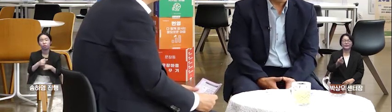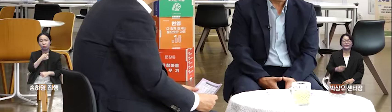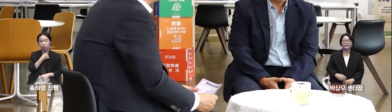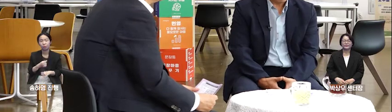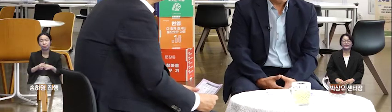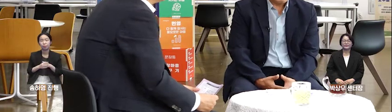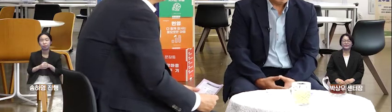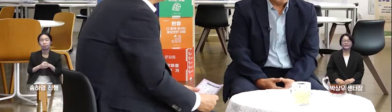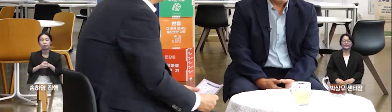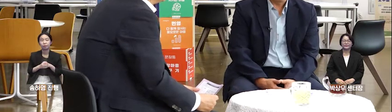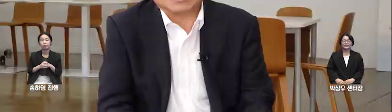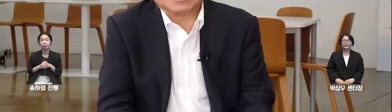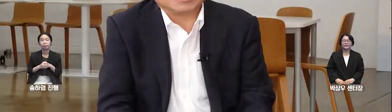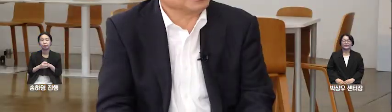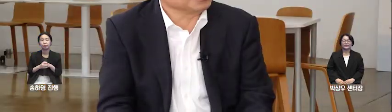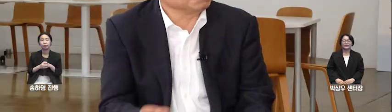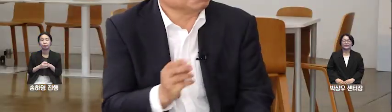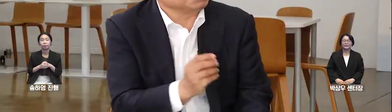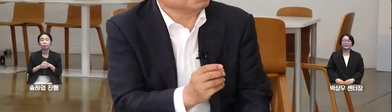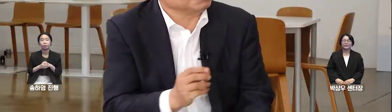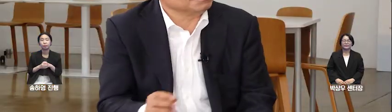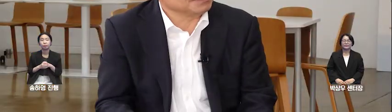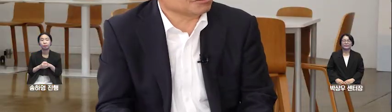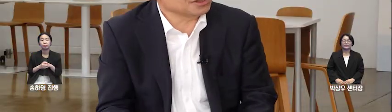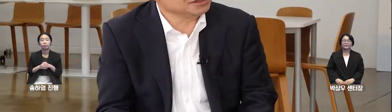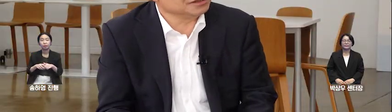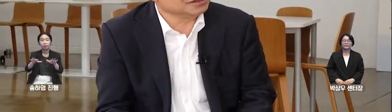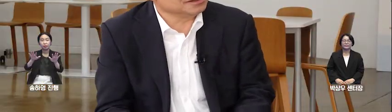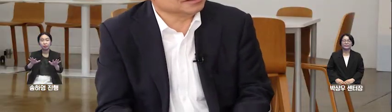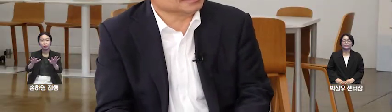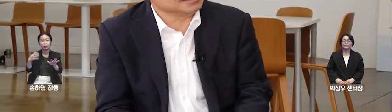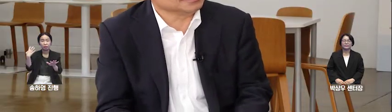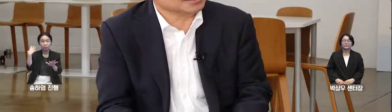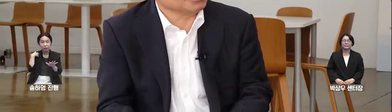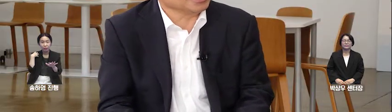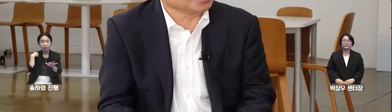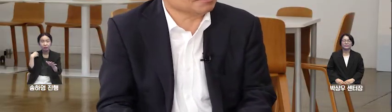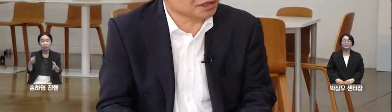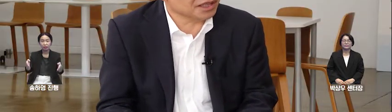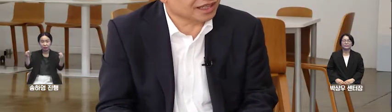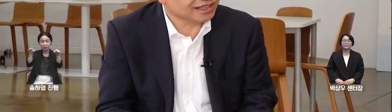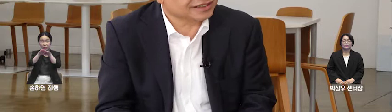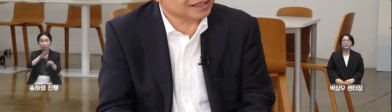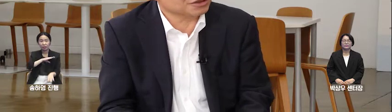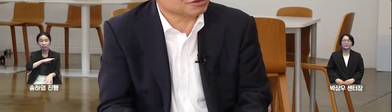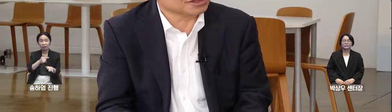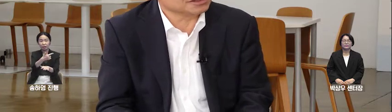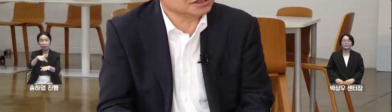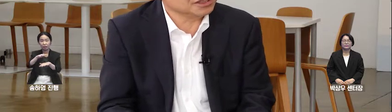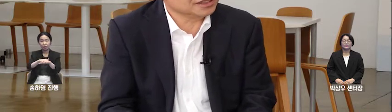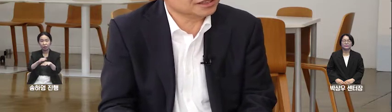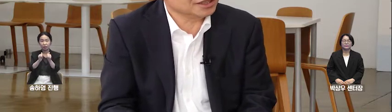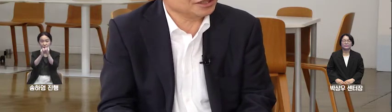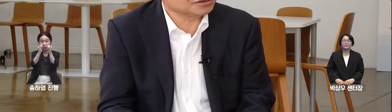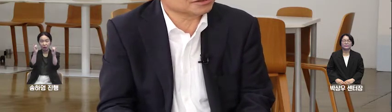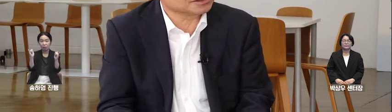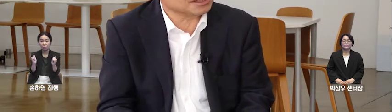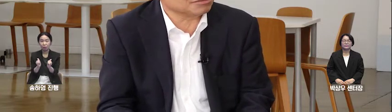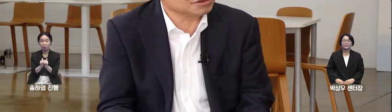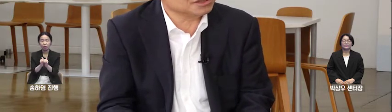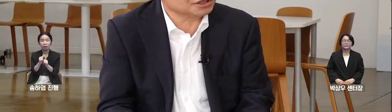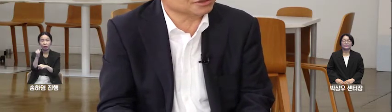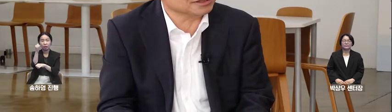그래야겠습니다. 네. 지금 맡고 계신 그 기관의 이름이 대전광역시